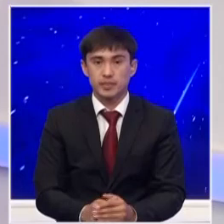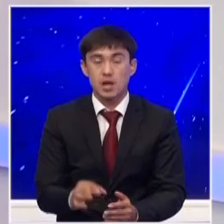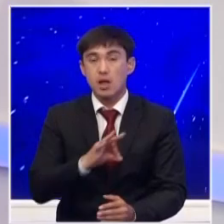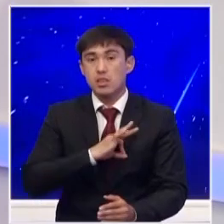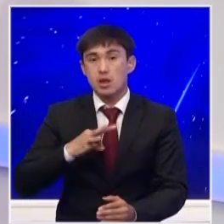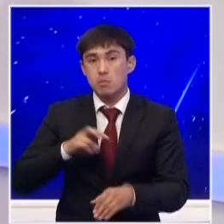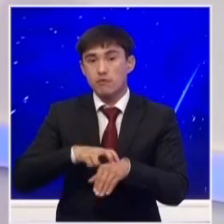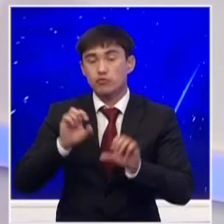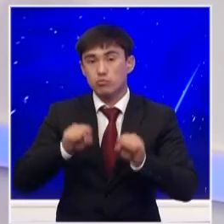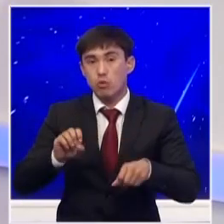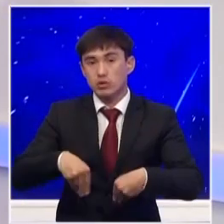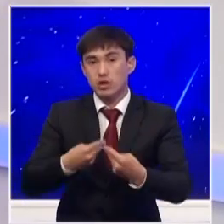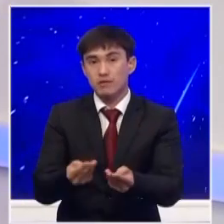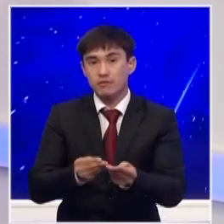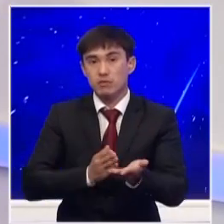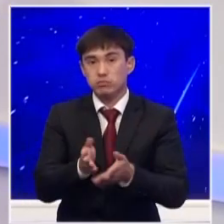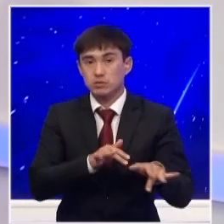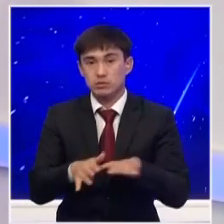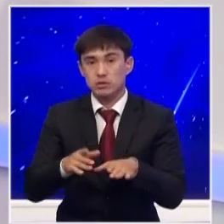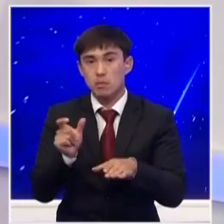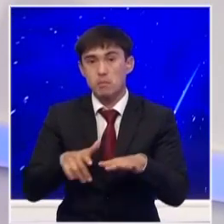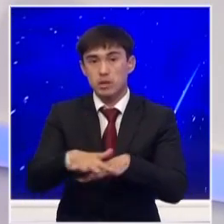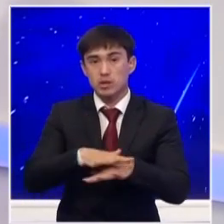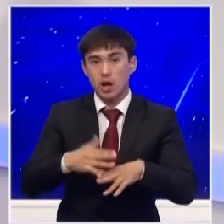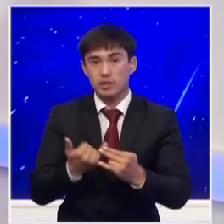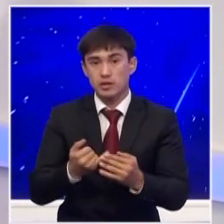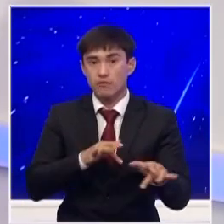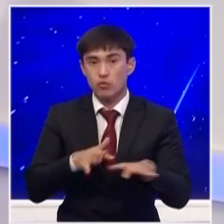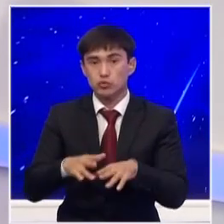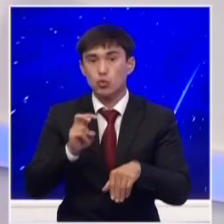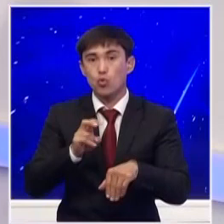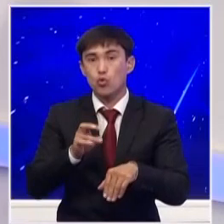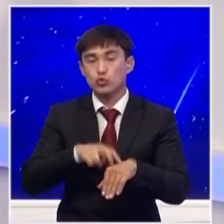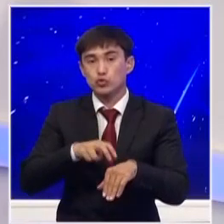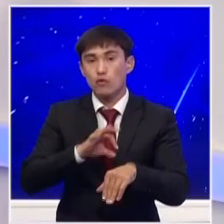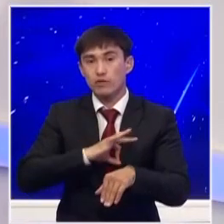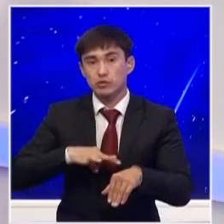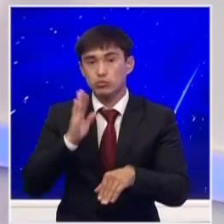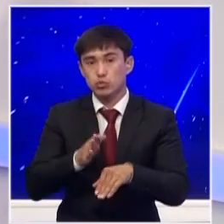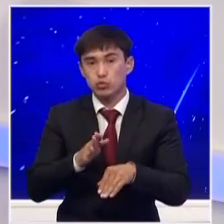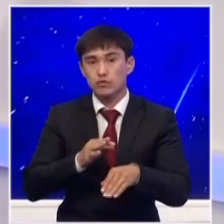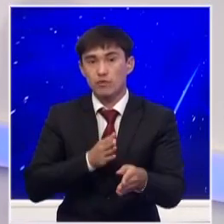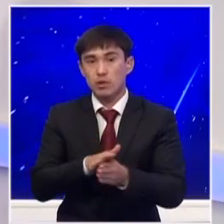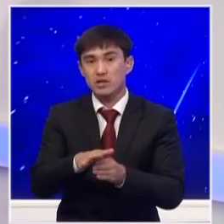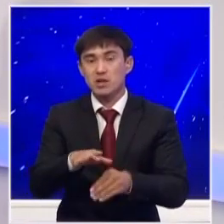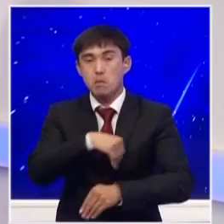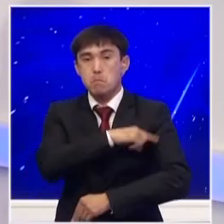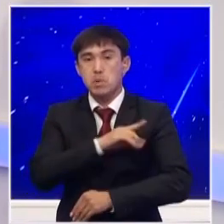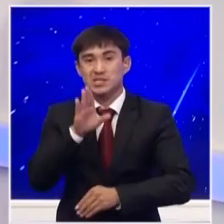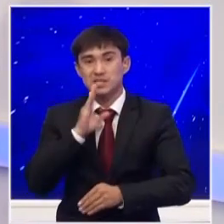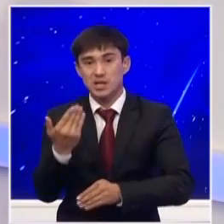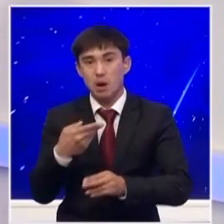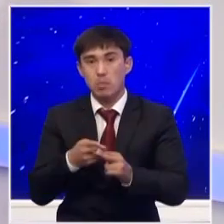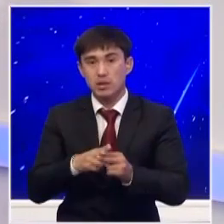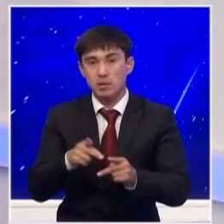Терапевты смогут делегировать полномочия персоналу. Отныне ряд функций участковых врачей будет выполнять медицинская сестра. Об этом на брифинге